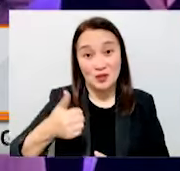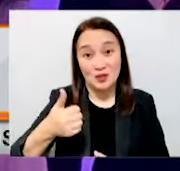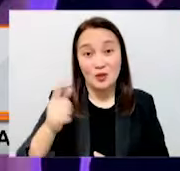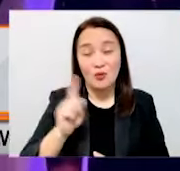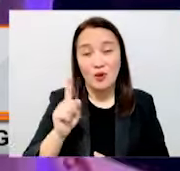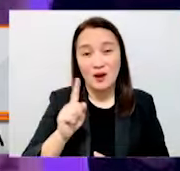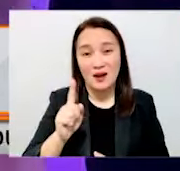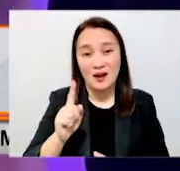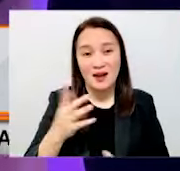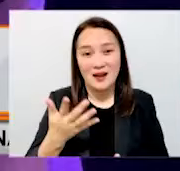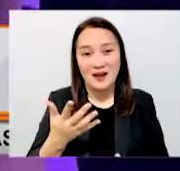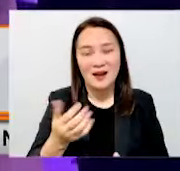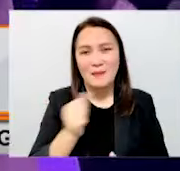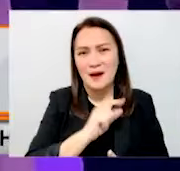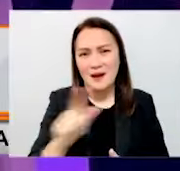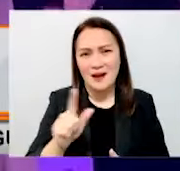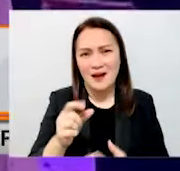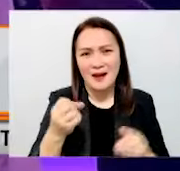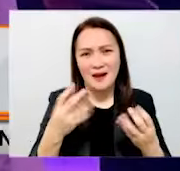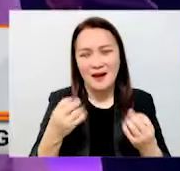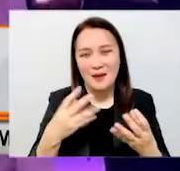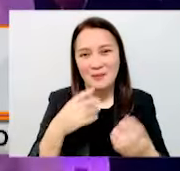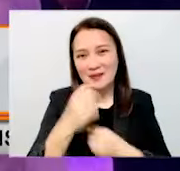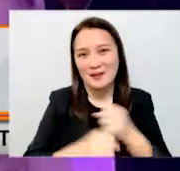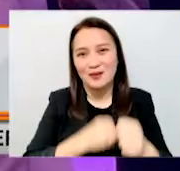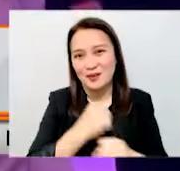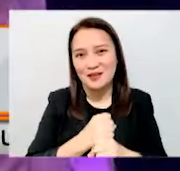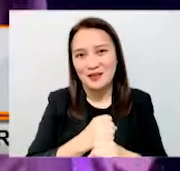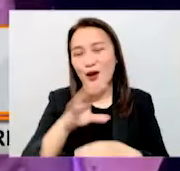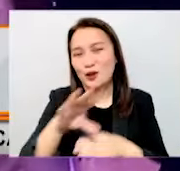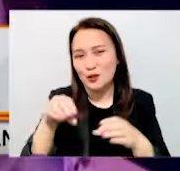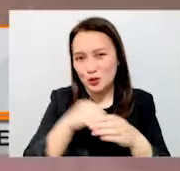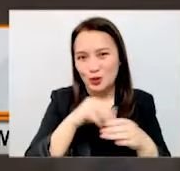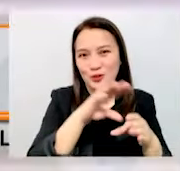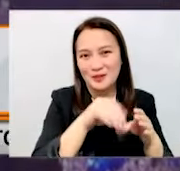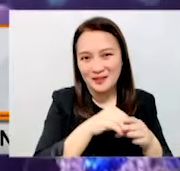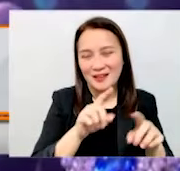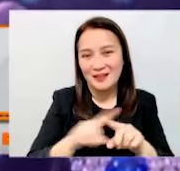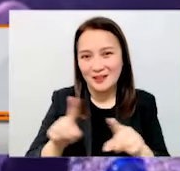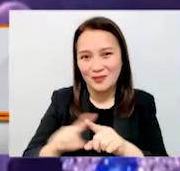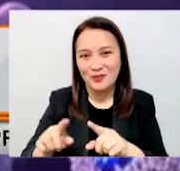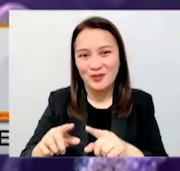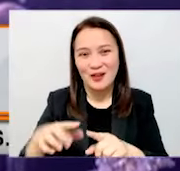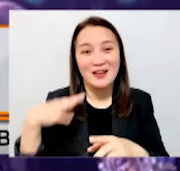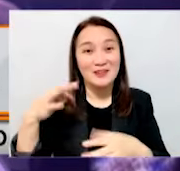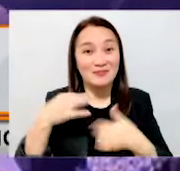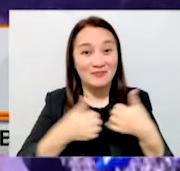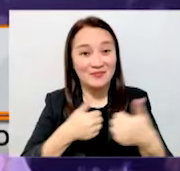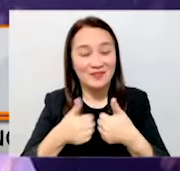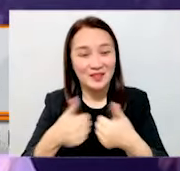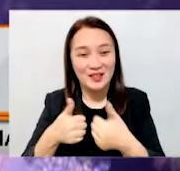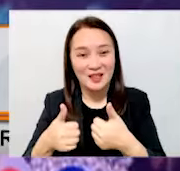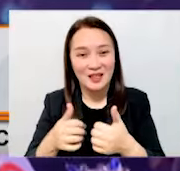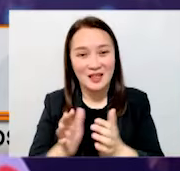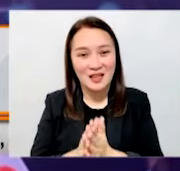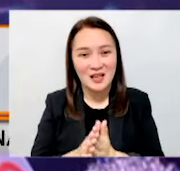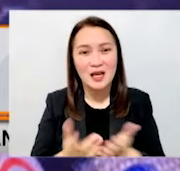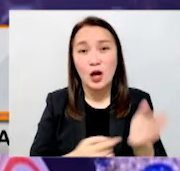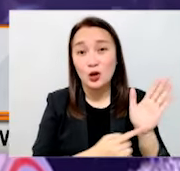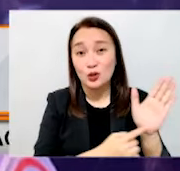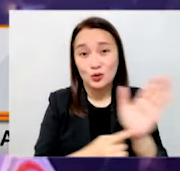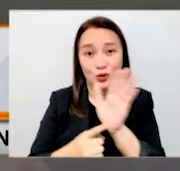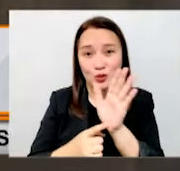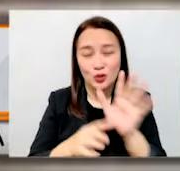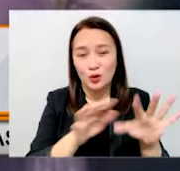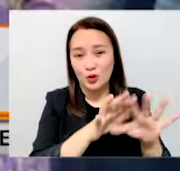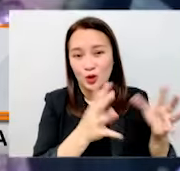maraming taon niyang pagsali sa iba't ibang contest. Kaya ako nagsisign sumali ng Drag Race Philippines para ay makita sa buong mundo yung